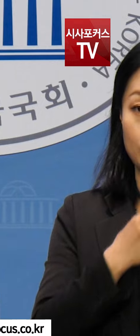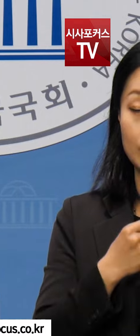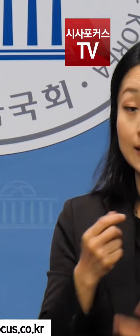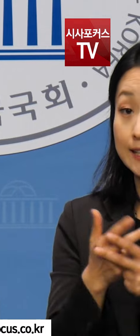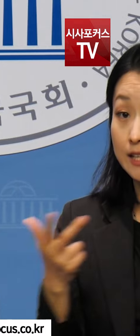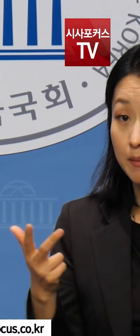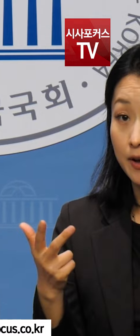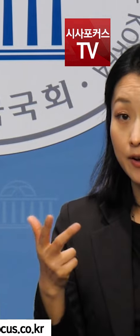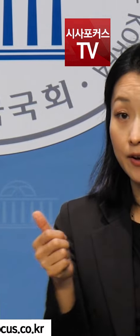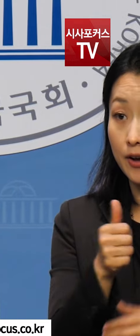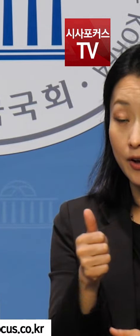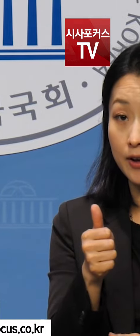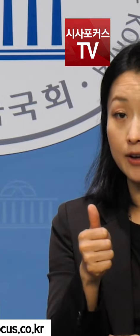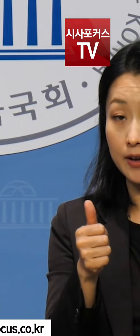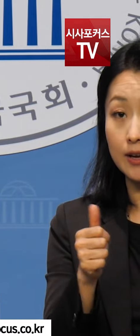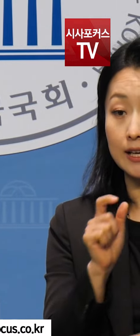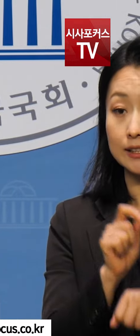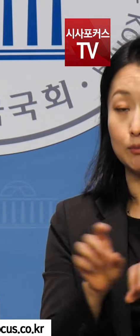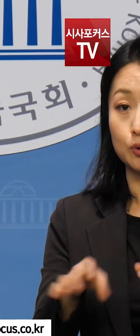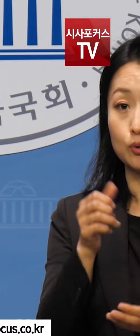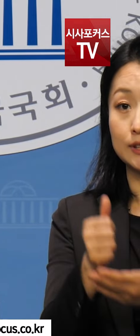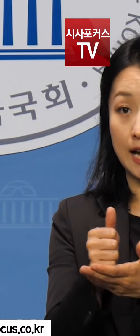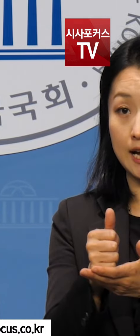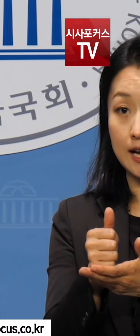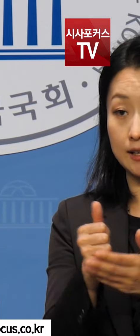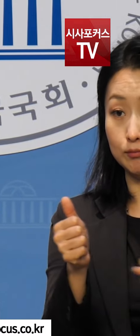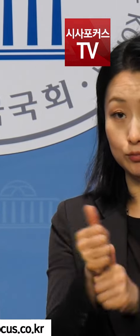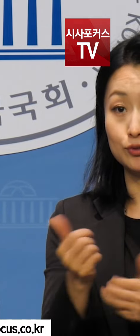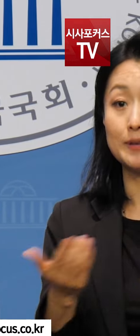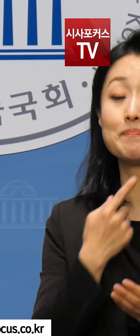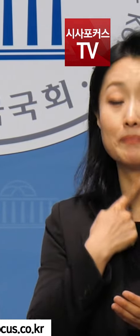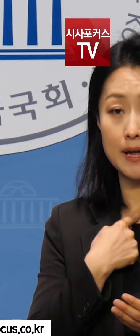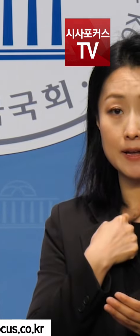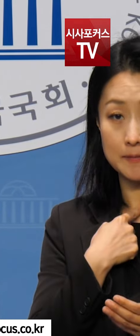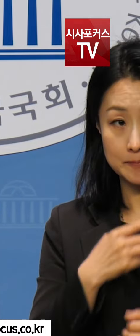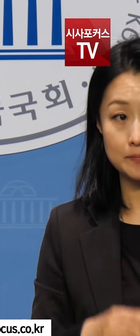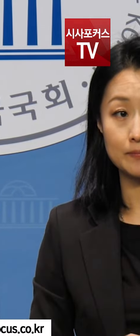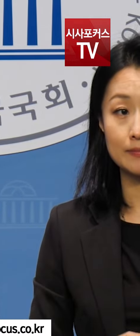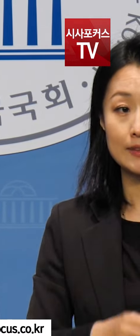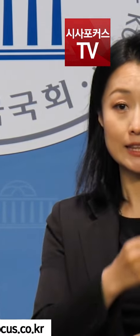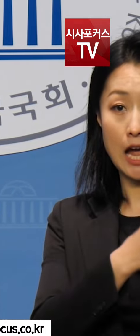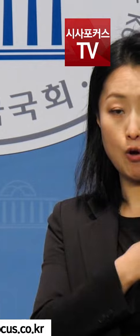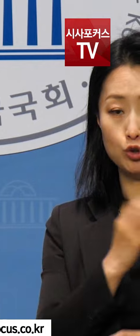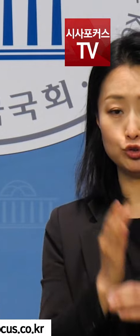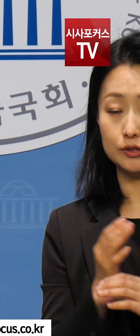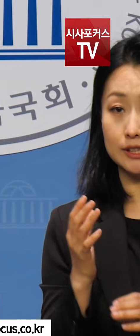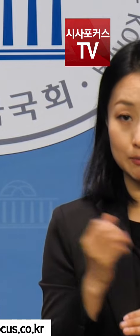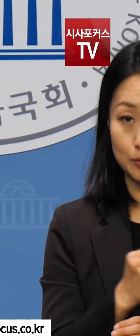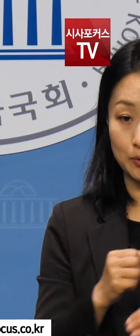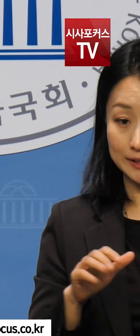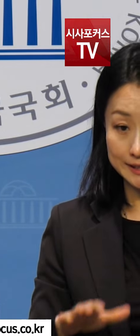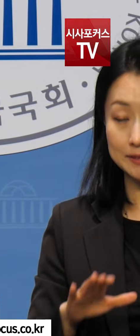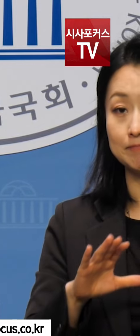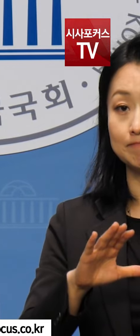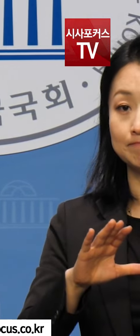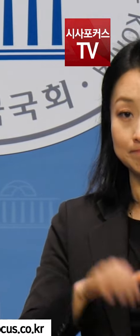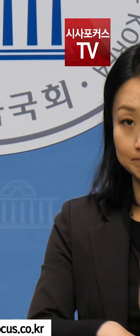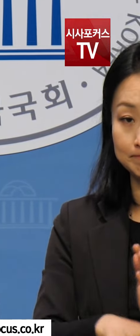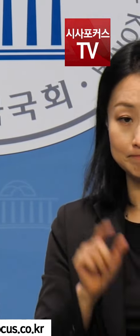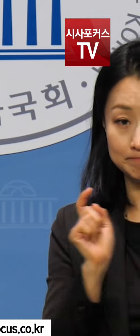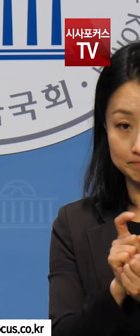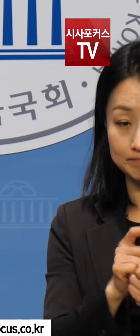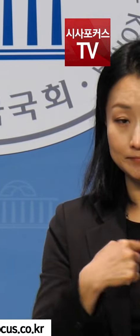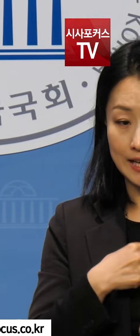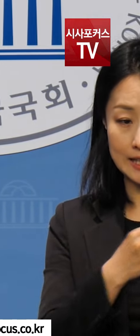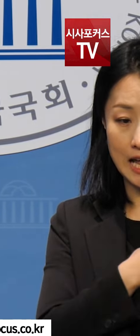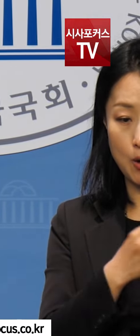선택한 당 수석 사무부총장으로서 당원이 주인 되는 시대를 만들고자 당원 당규 개정을 함께